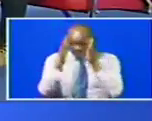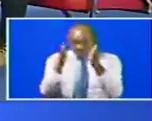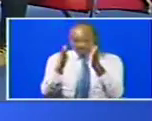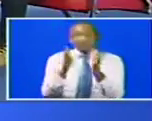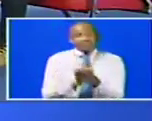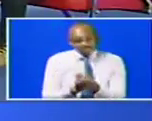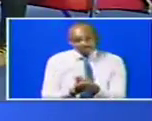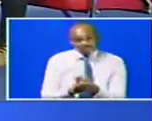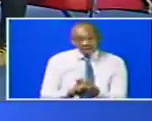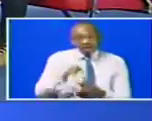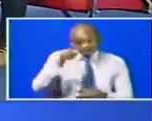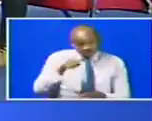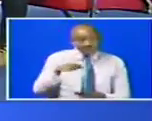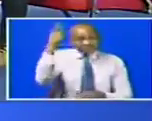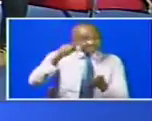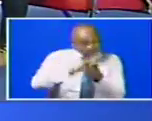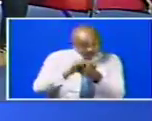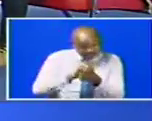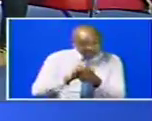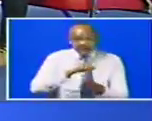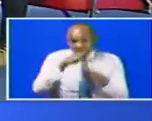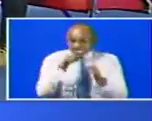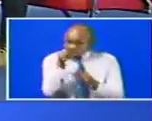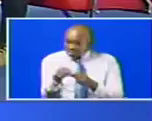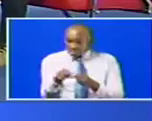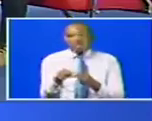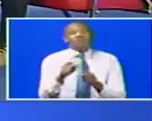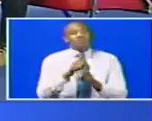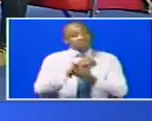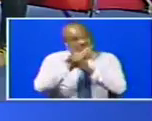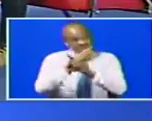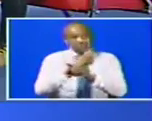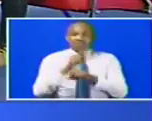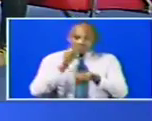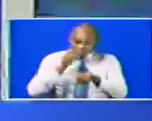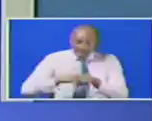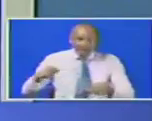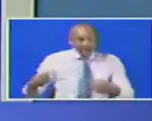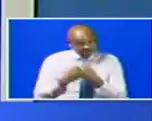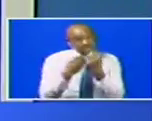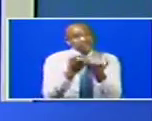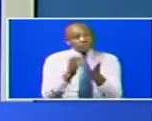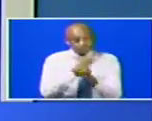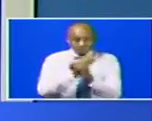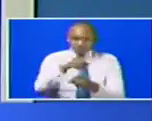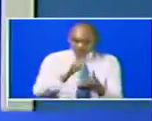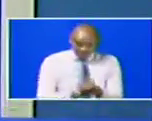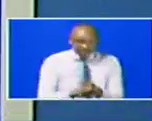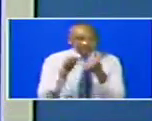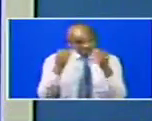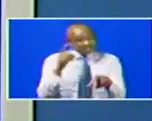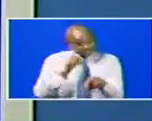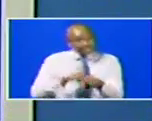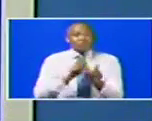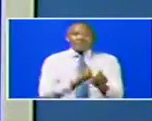mtazamaji juma lijalo kuhusiana na masuala haya ya kujikinga wakati ajali inapotokea. Kwa hivyo umesikia, wakati mwingi inaweza